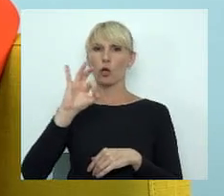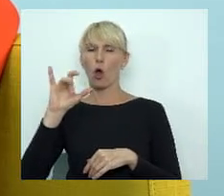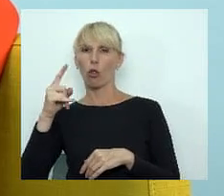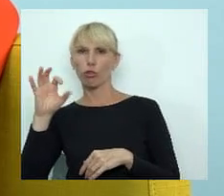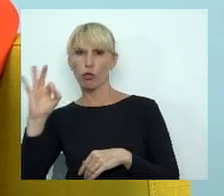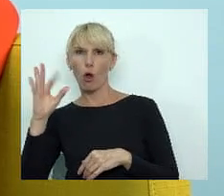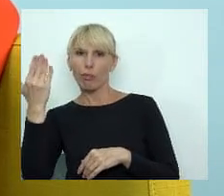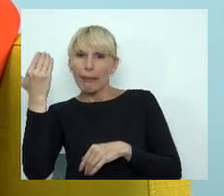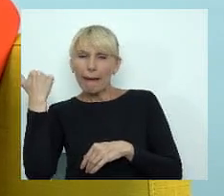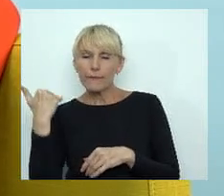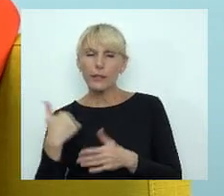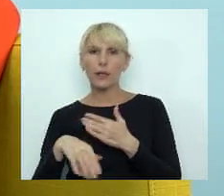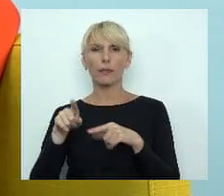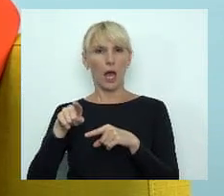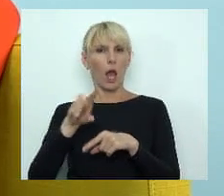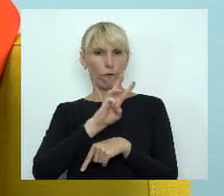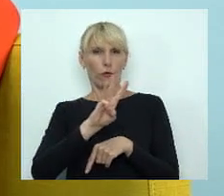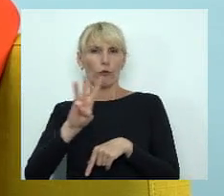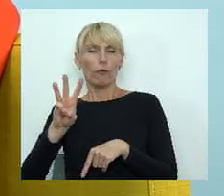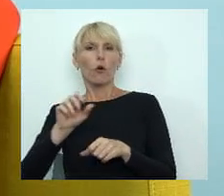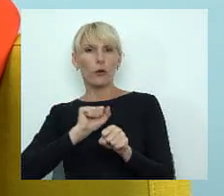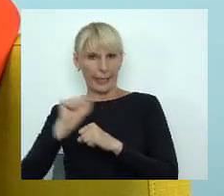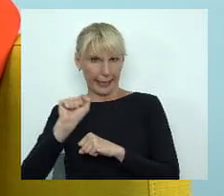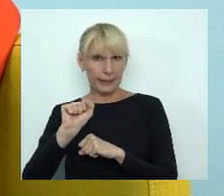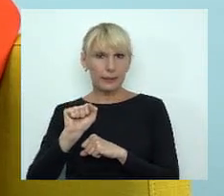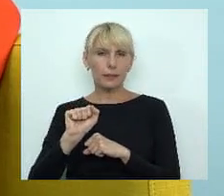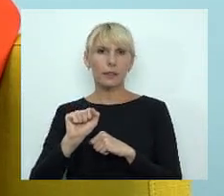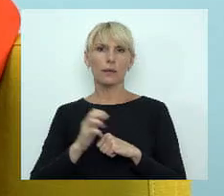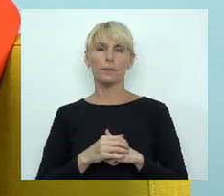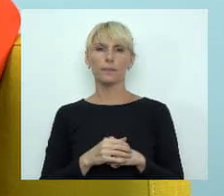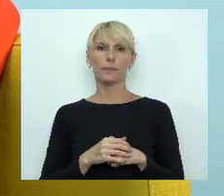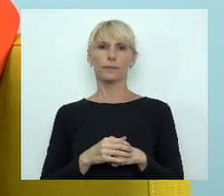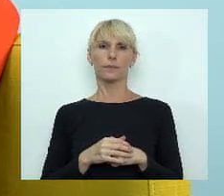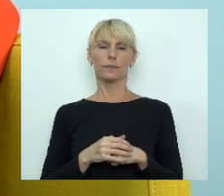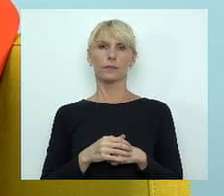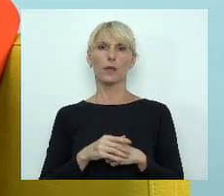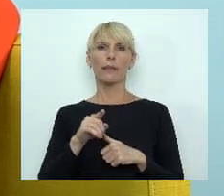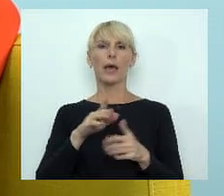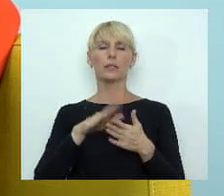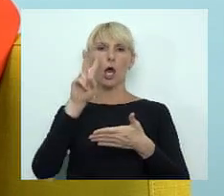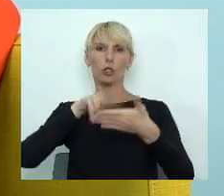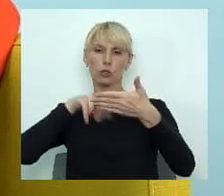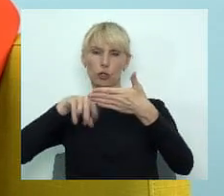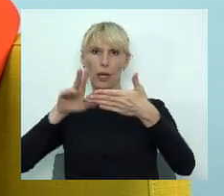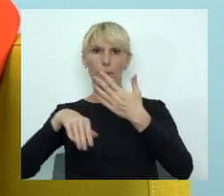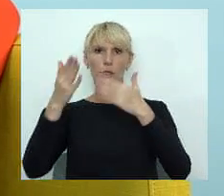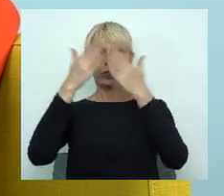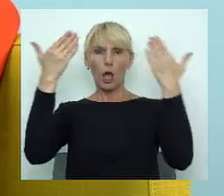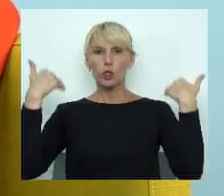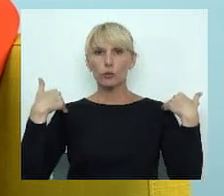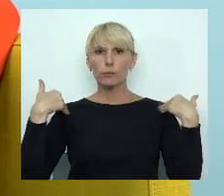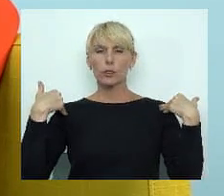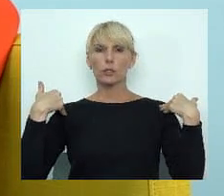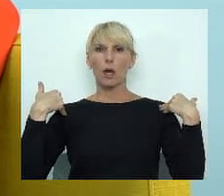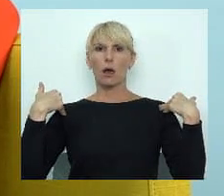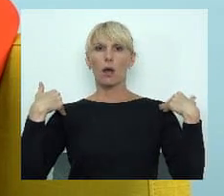wciąż funkcjonuje w internecie, to bez wątpienia przeczytamy tam, że szpital jest podawany jako jeden